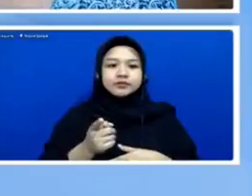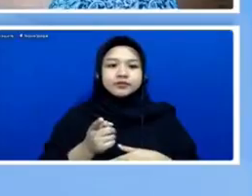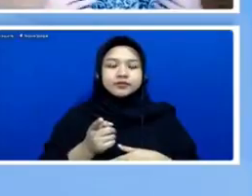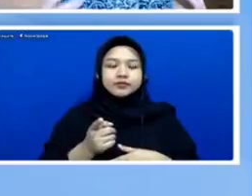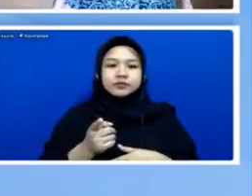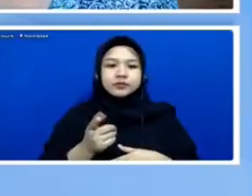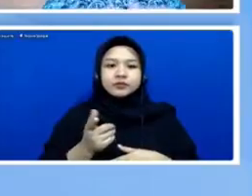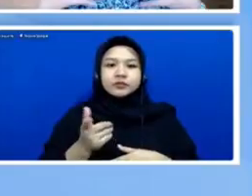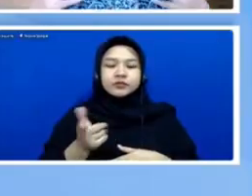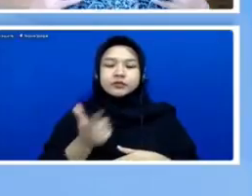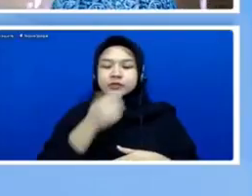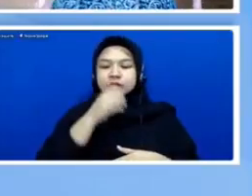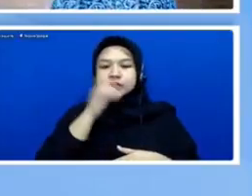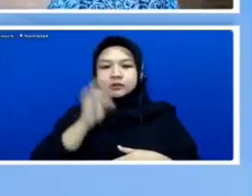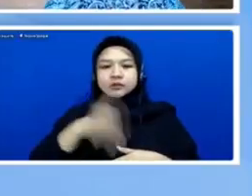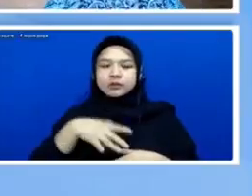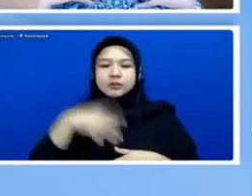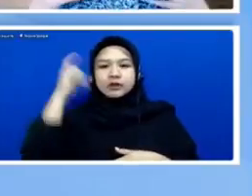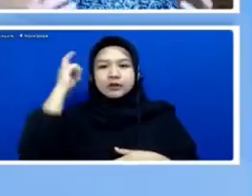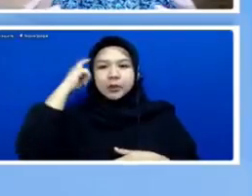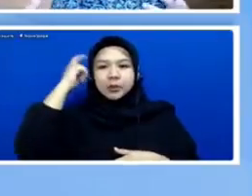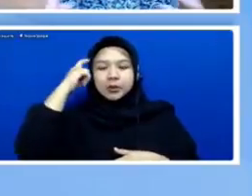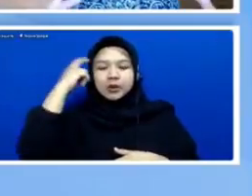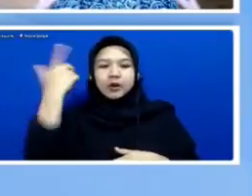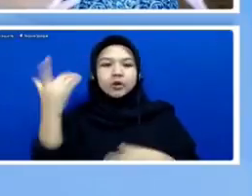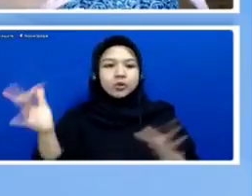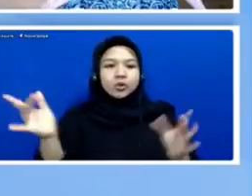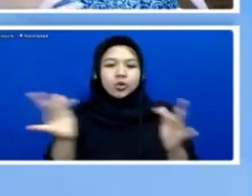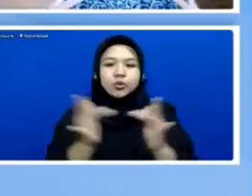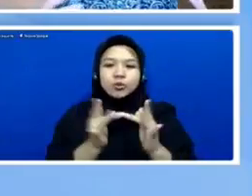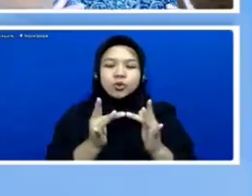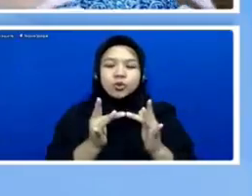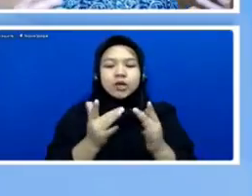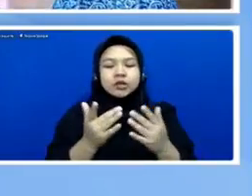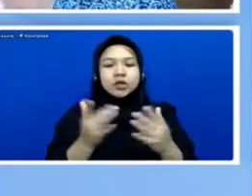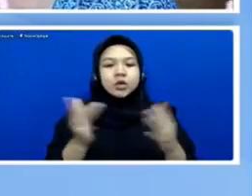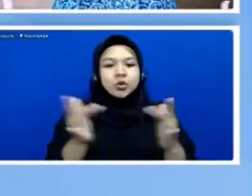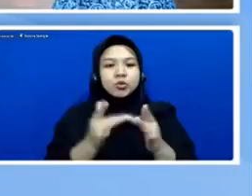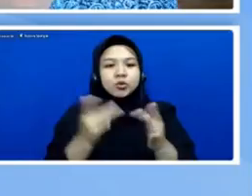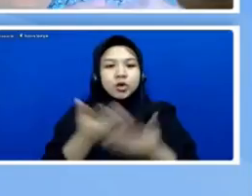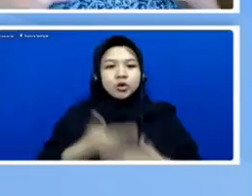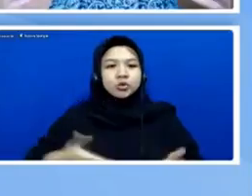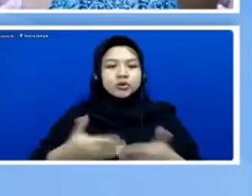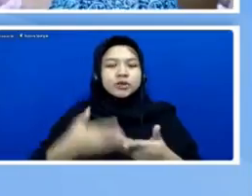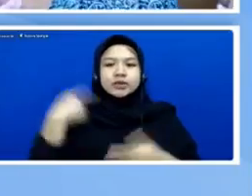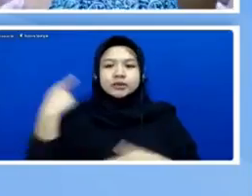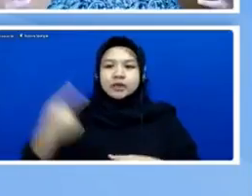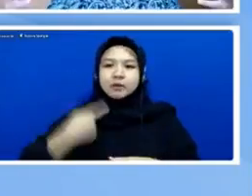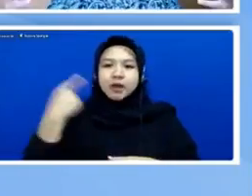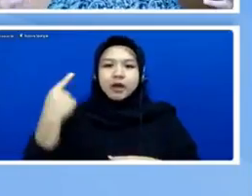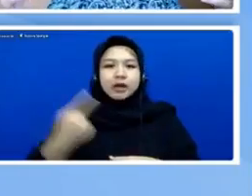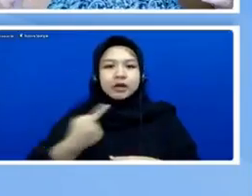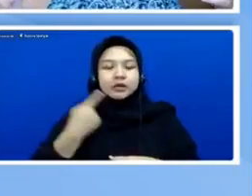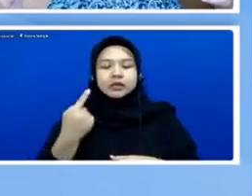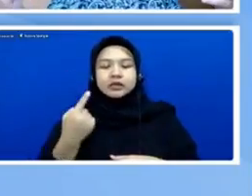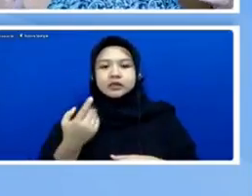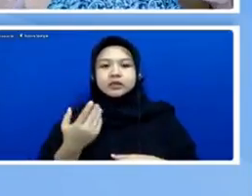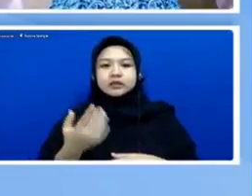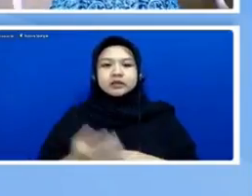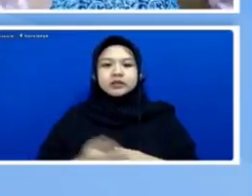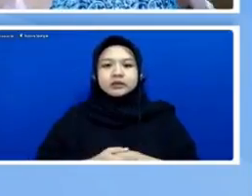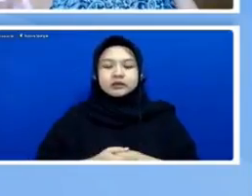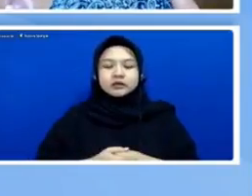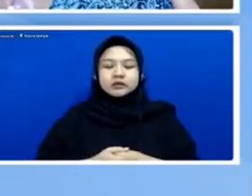atau meliputi pengetahuan, kemudian hubungan sosial setiap hari, dan juga